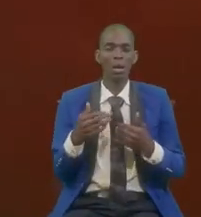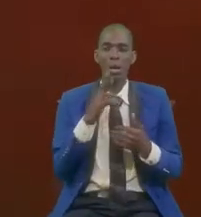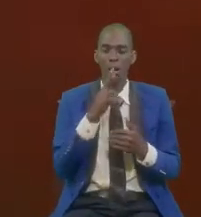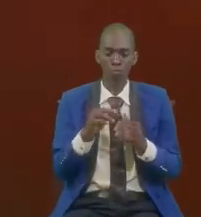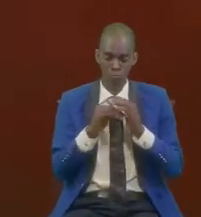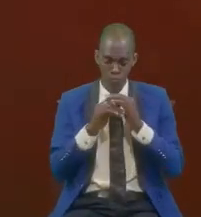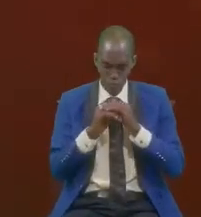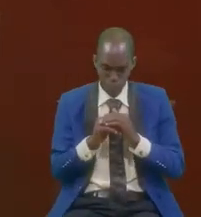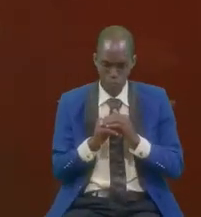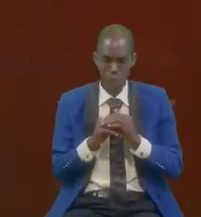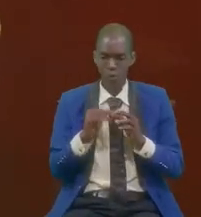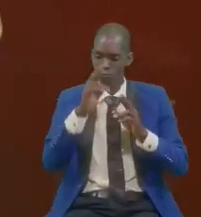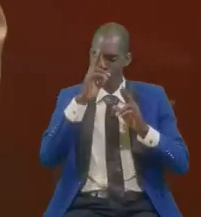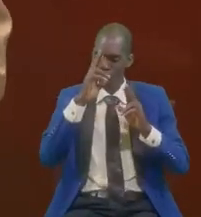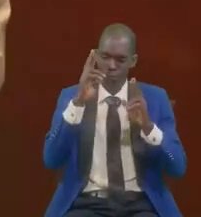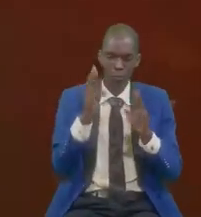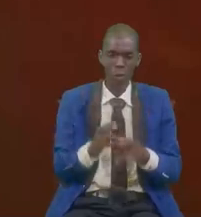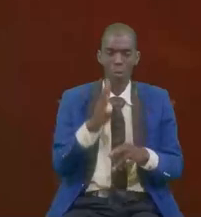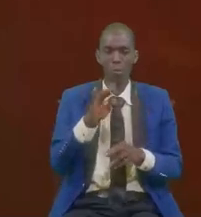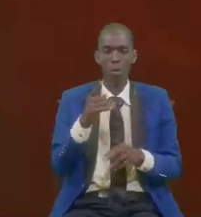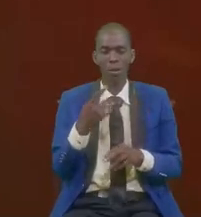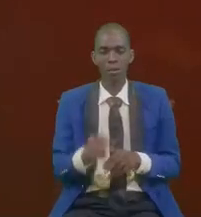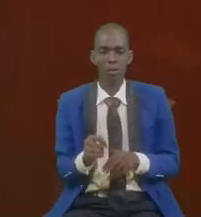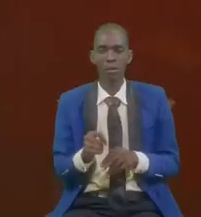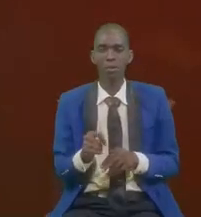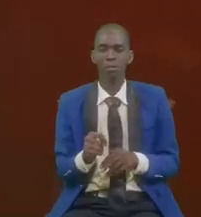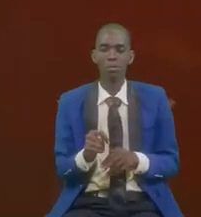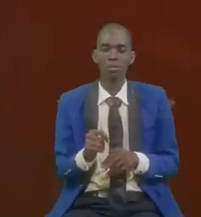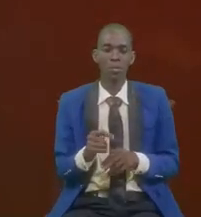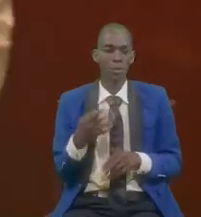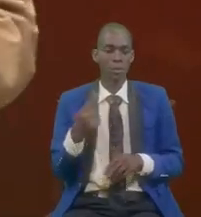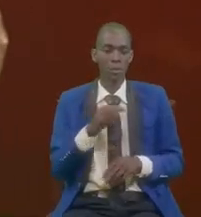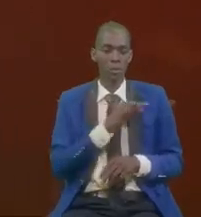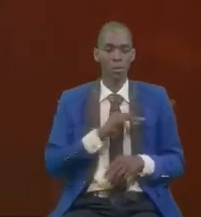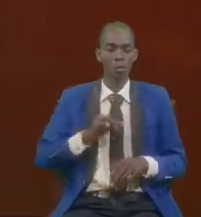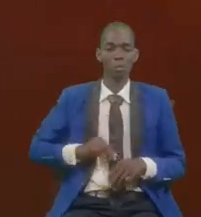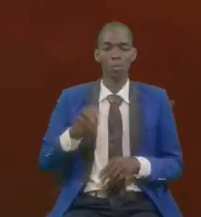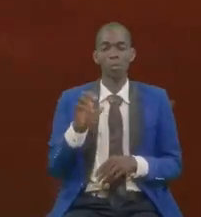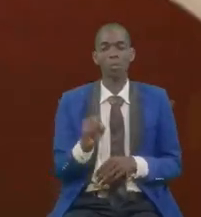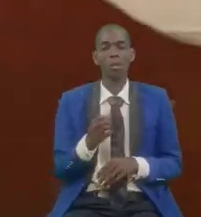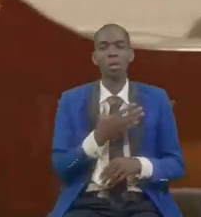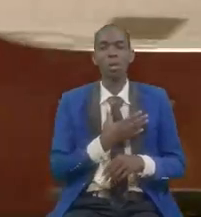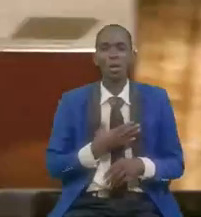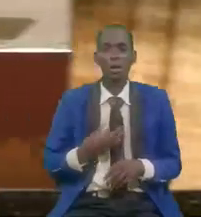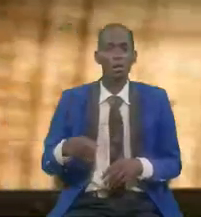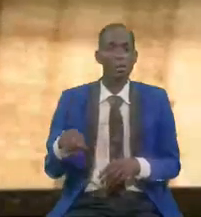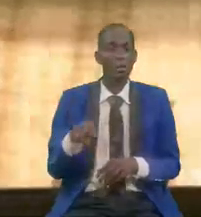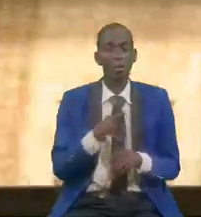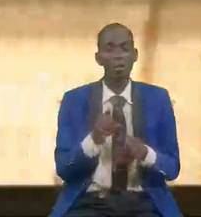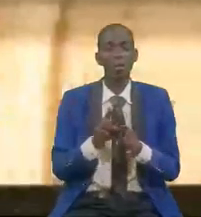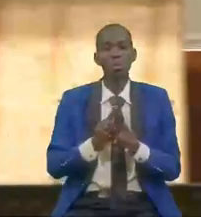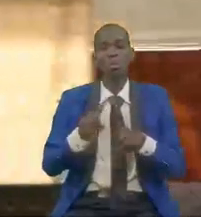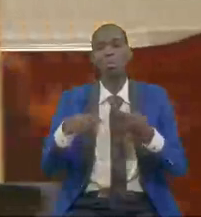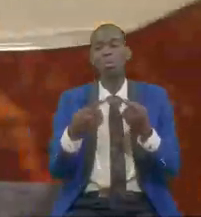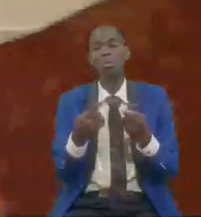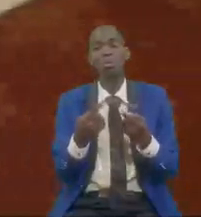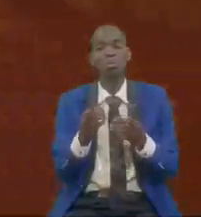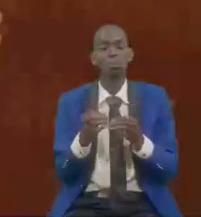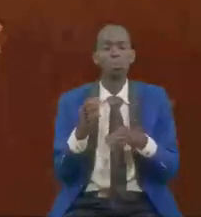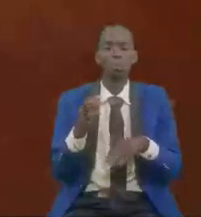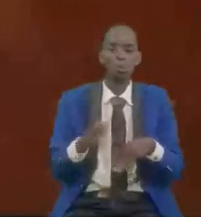par leur assemblée, ils sont respectés par leur assemblée. Et même ils vont au-delà de